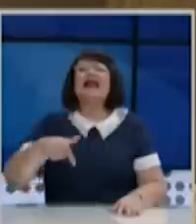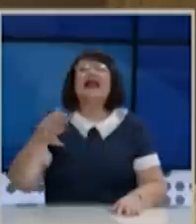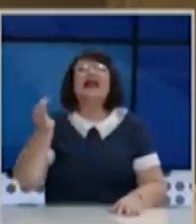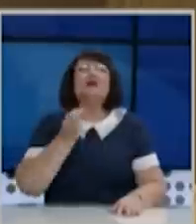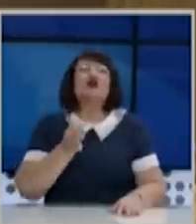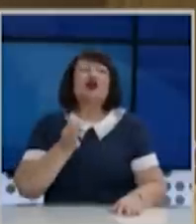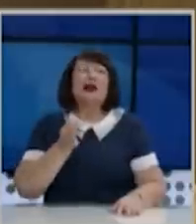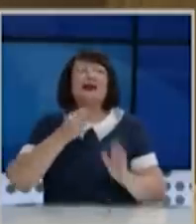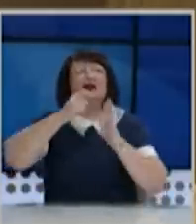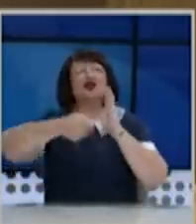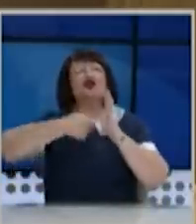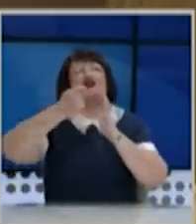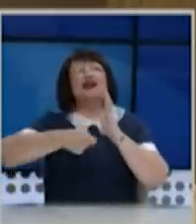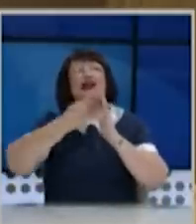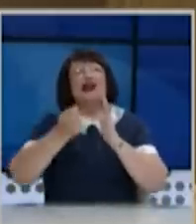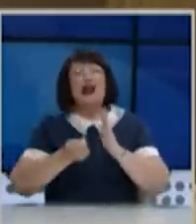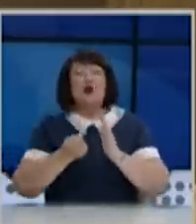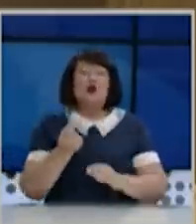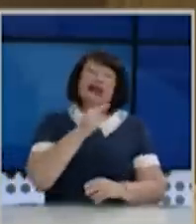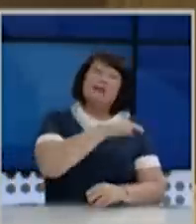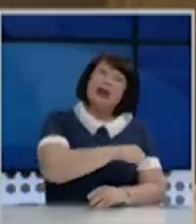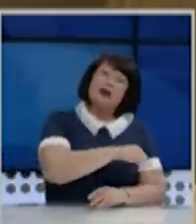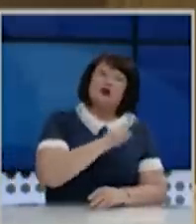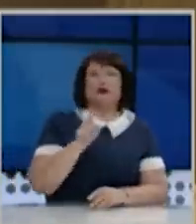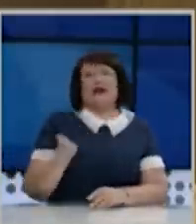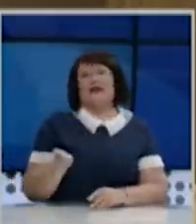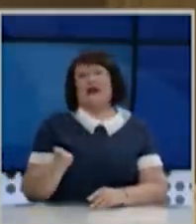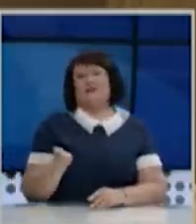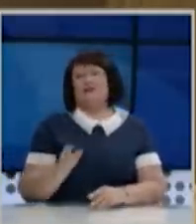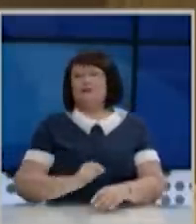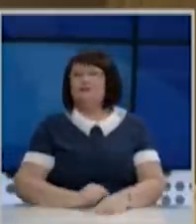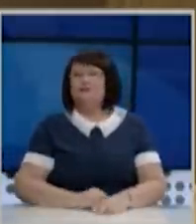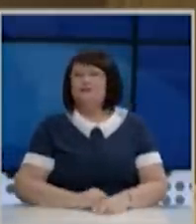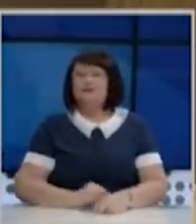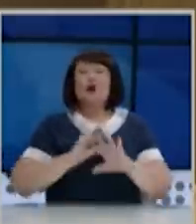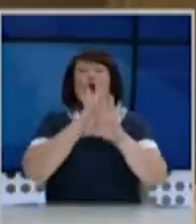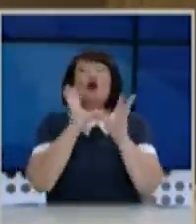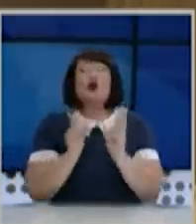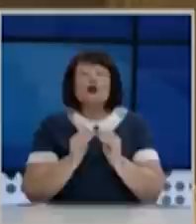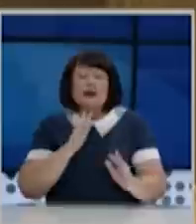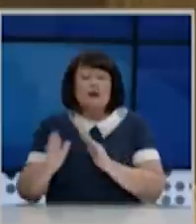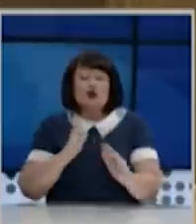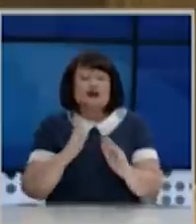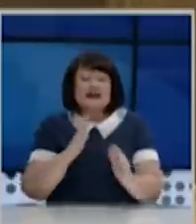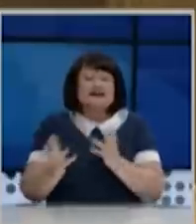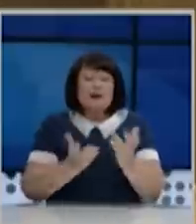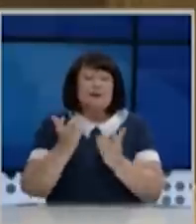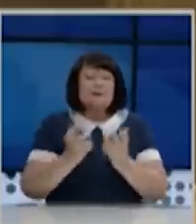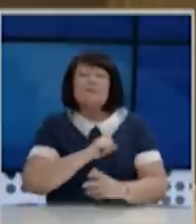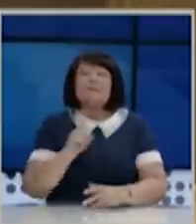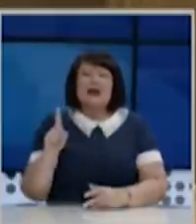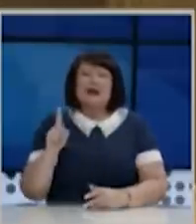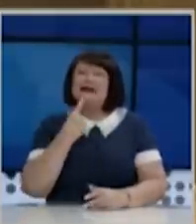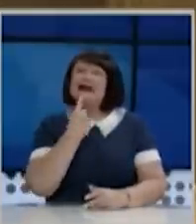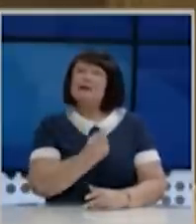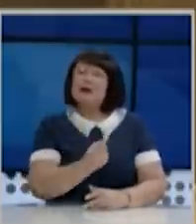το σύριαλ. Τότε σας είπαμε ολοκληρωμένη διαχείριση και προστασία των δασών από τα πρακτικά της Βουλής.